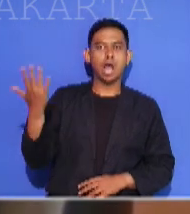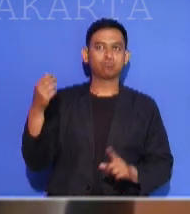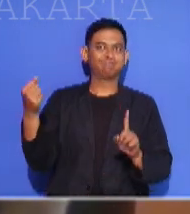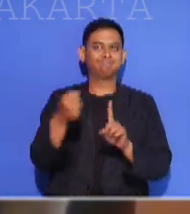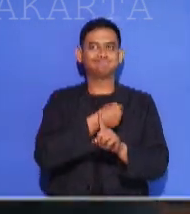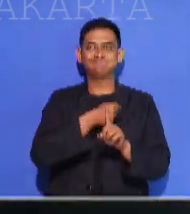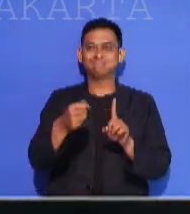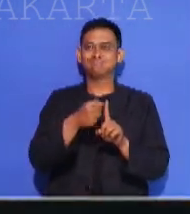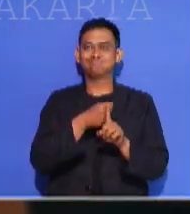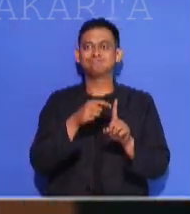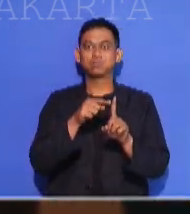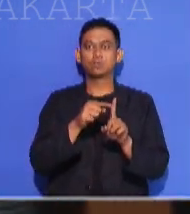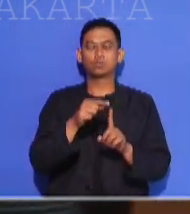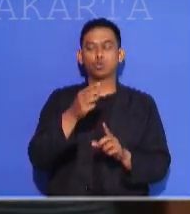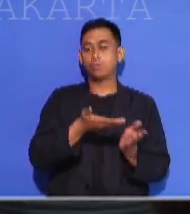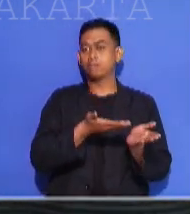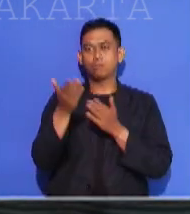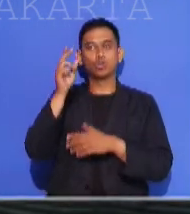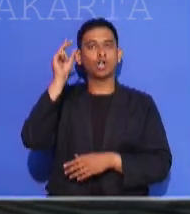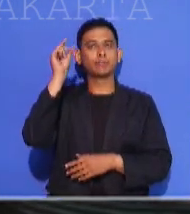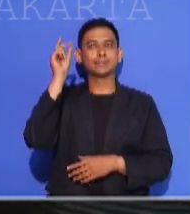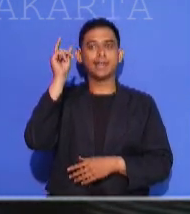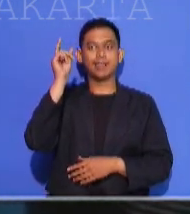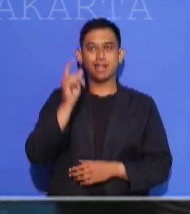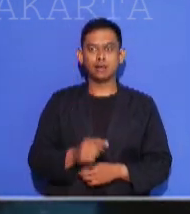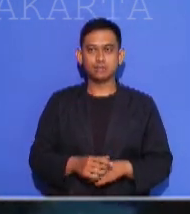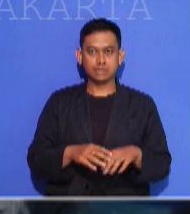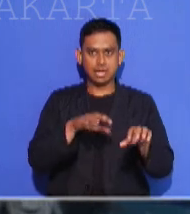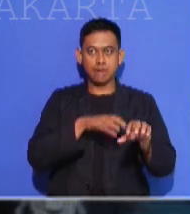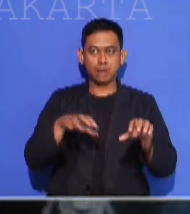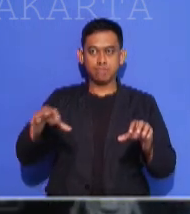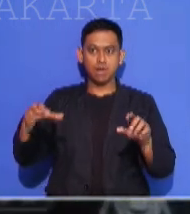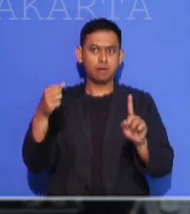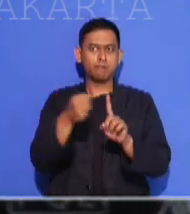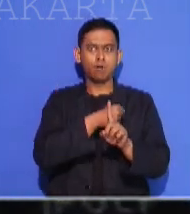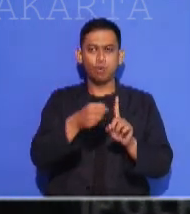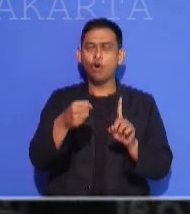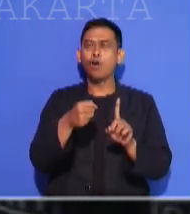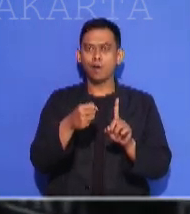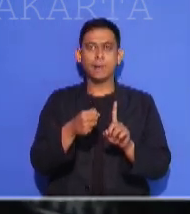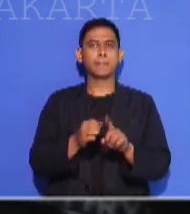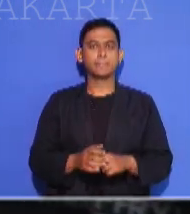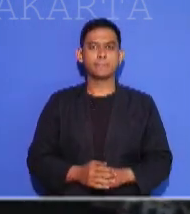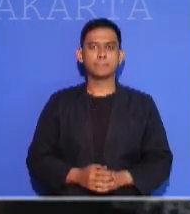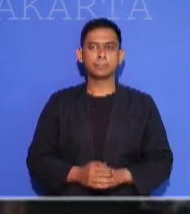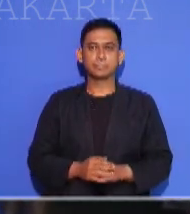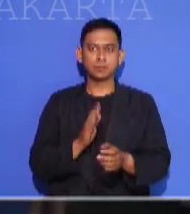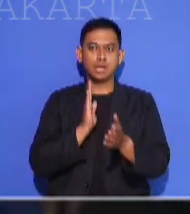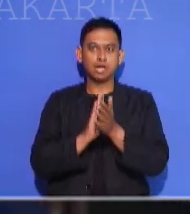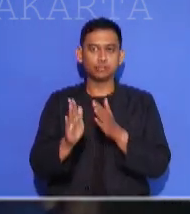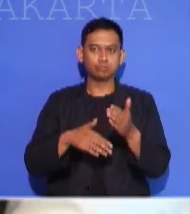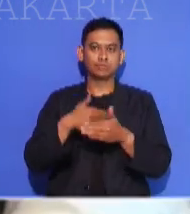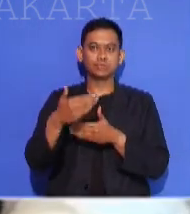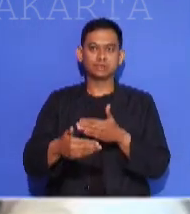rumah sakit. Aksi penganiayaan berlanjut di beberapa lokasi hingga di TKP terakhir di sebuah tempat penggergajian kayu di